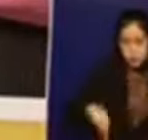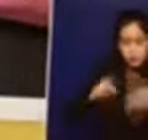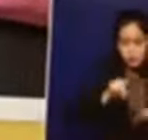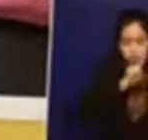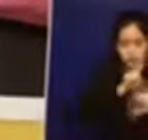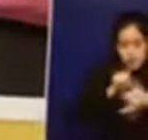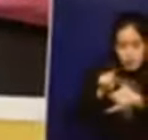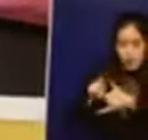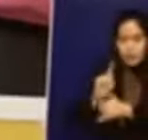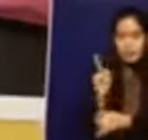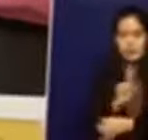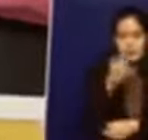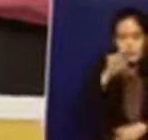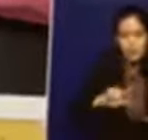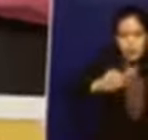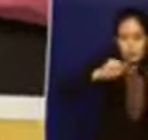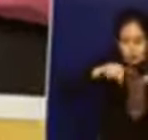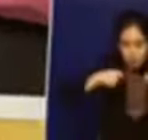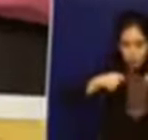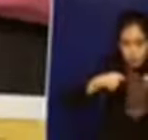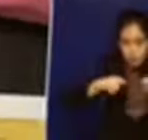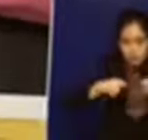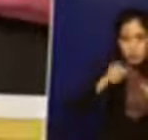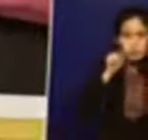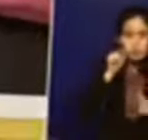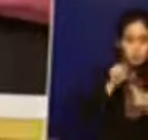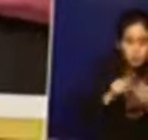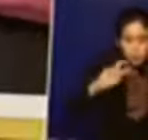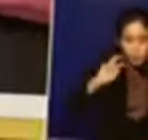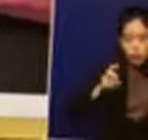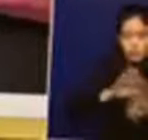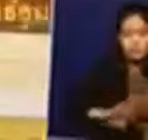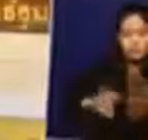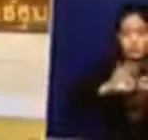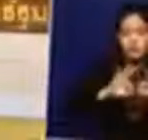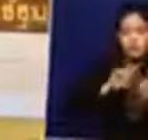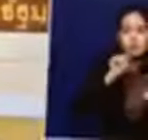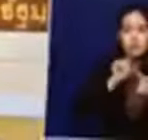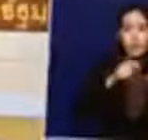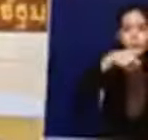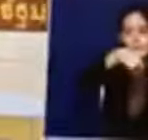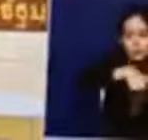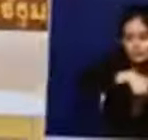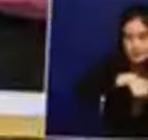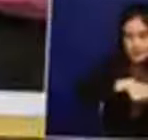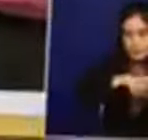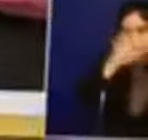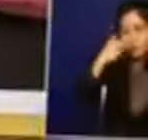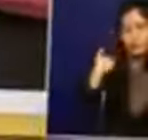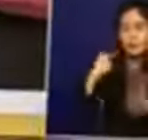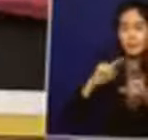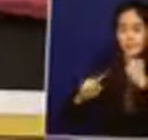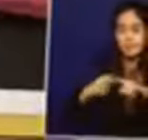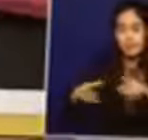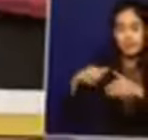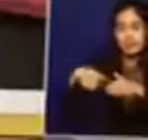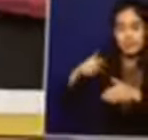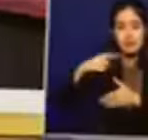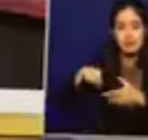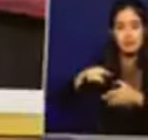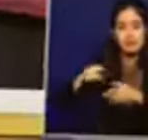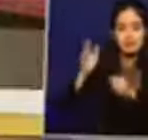แจ้งเท็จในเรื่องของภาษีอะไรต่างๆนะครับผมก็รับฟังเพื่อนสมาชิกที่อภิปรายมาแต่ท่านวิษณุเนี่ยนะครับ